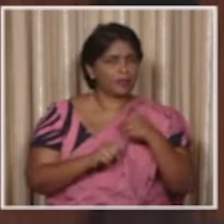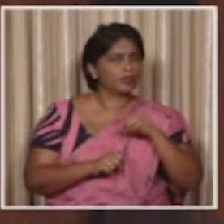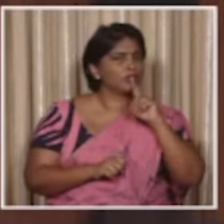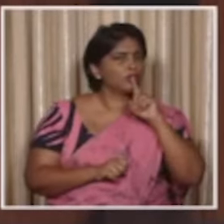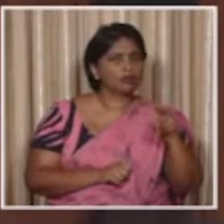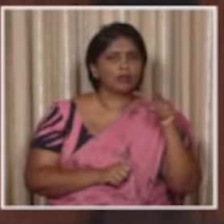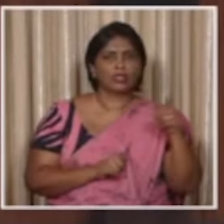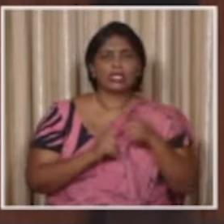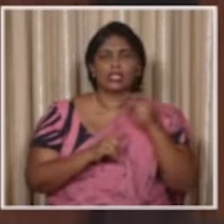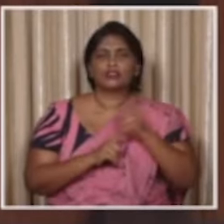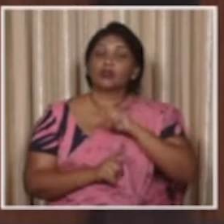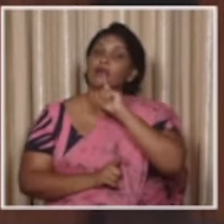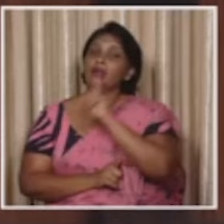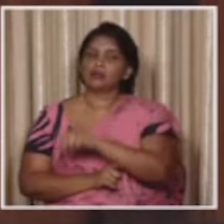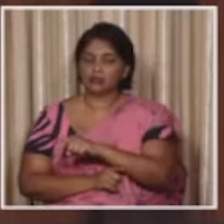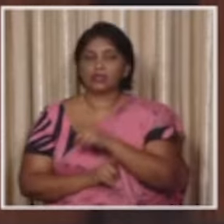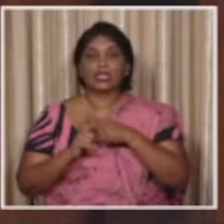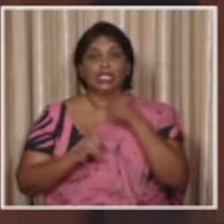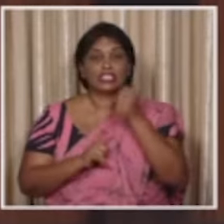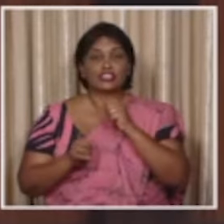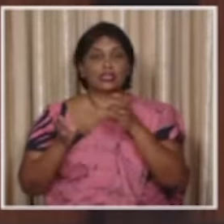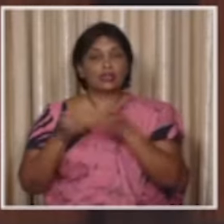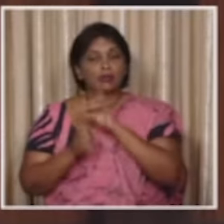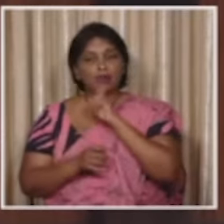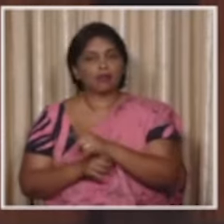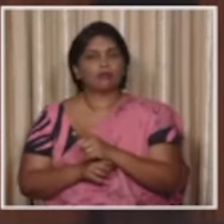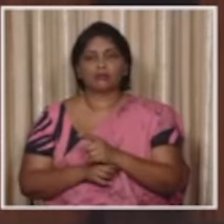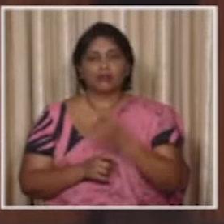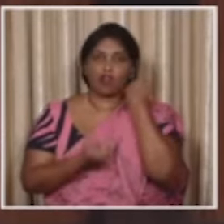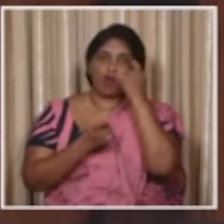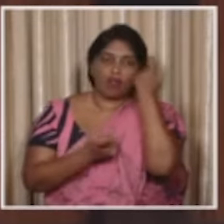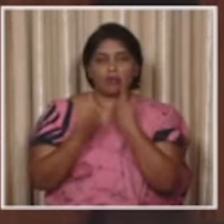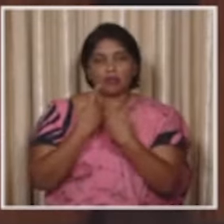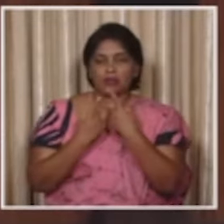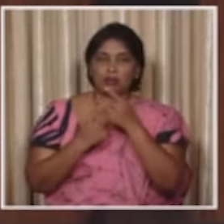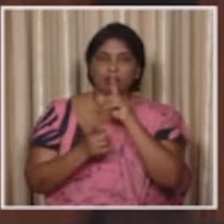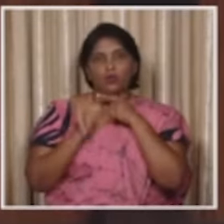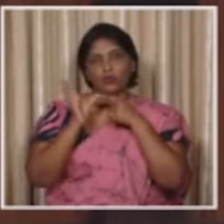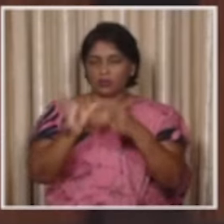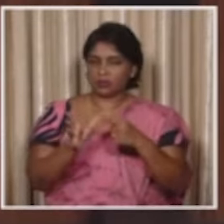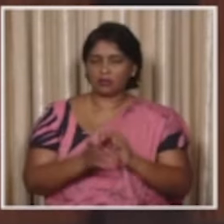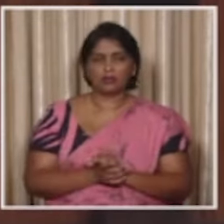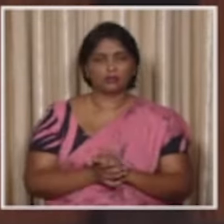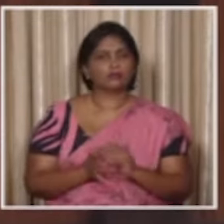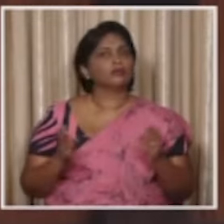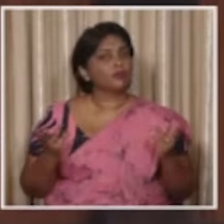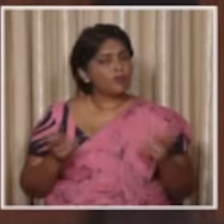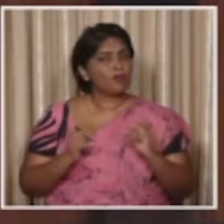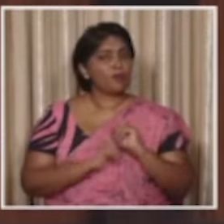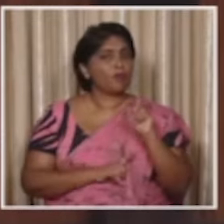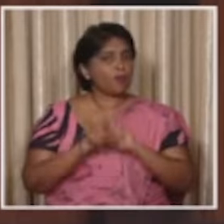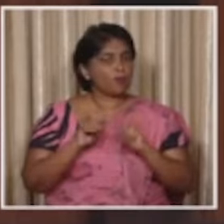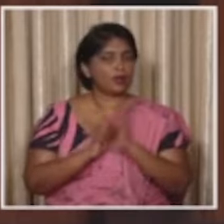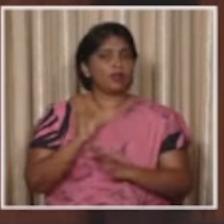ගැන අහුවම කෝ එන්ජිනියරින් ඩිපාර්ට්මන්ට්ෙන් අහන්න කියලා. එන්ජිනියරින් ඩිපාර්ට්මන්ට් එකෙන් කියනවා මේක ගැන හොයලා බලන්න ඕනේ හොයලා බලලා තමයි පිළිතුරක් දෙන්න පුළුවන් කියලා. එතකොට